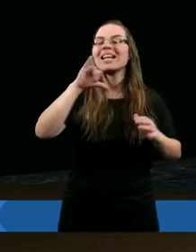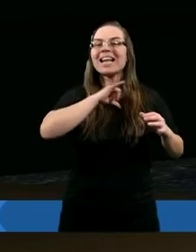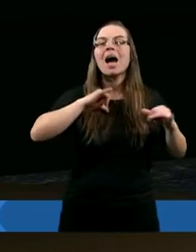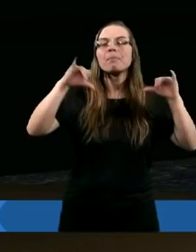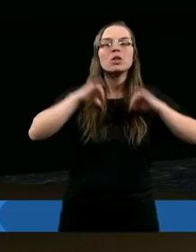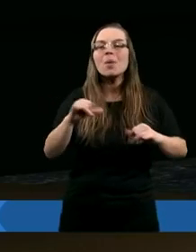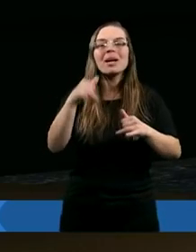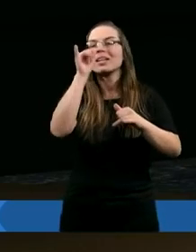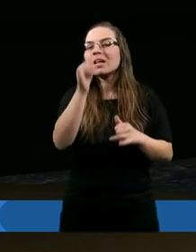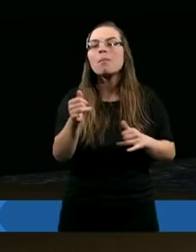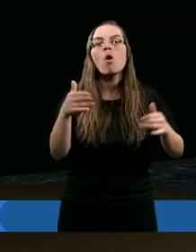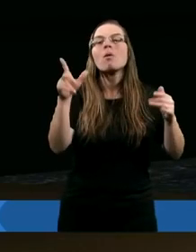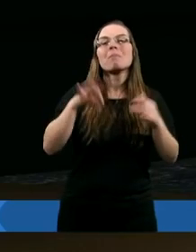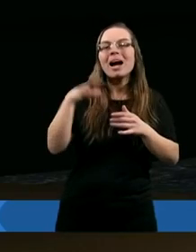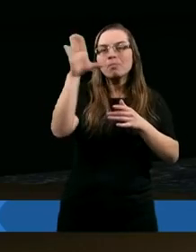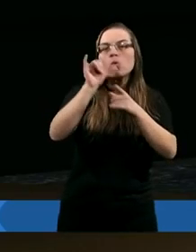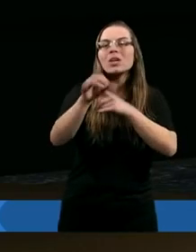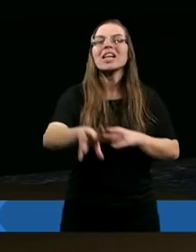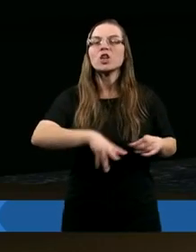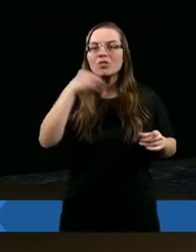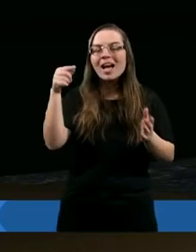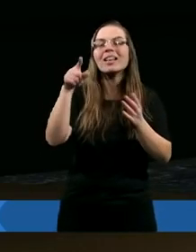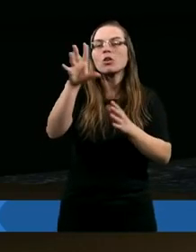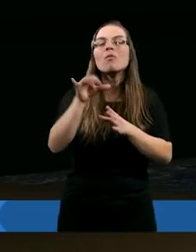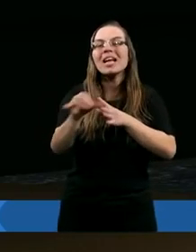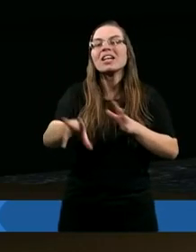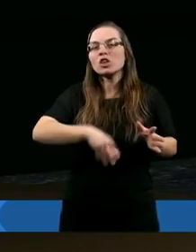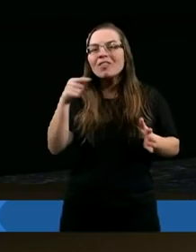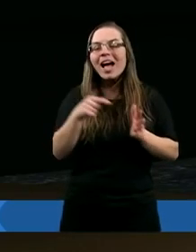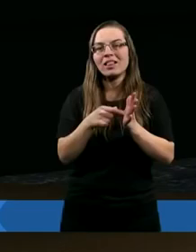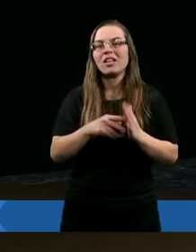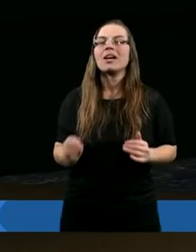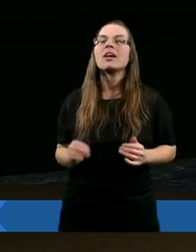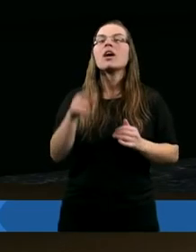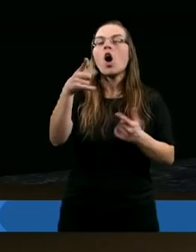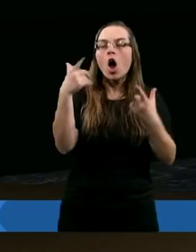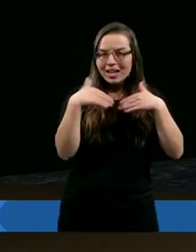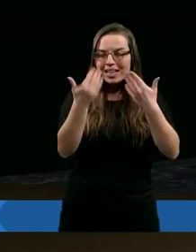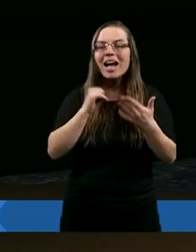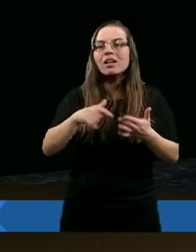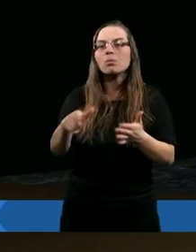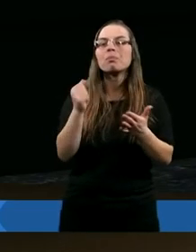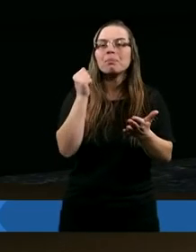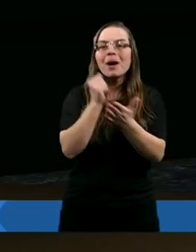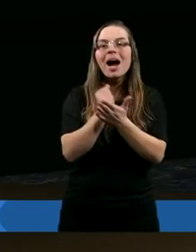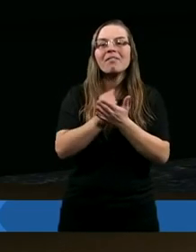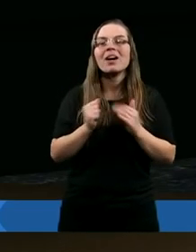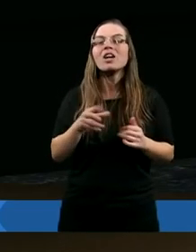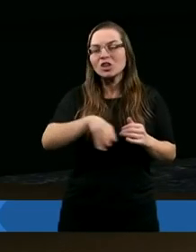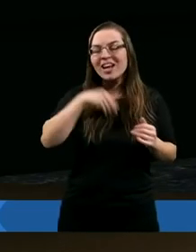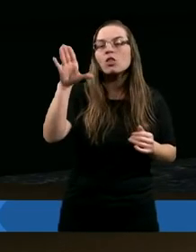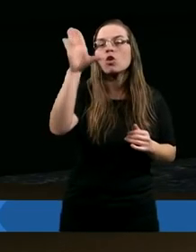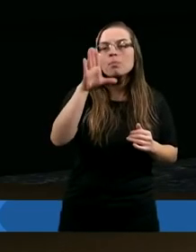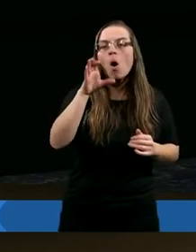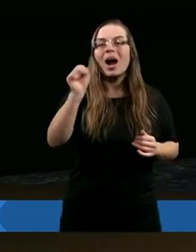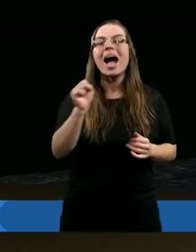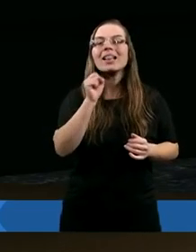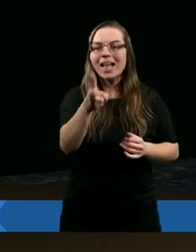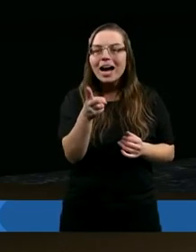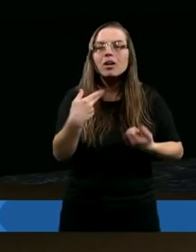nie możemy, ale tylko dlatego, że Pan Bóg jest święty, to On może nas uświęcić. Oczywiście to jest zupełnie co innego niż świętość Boga,